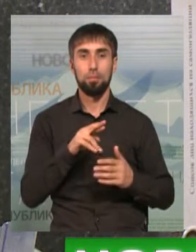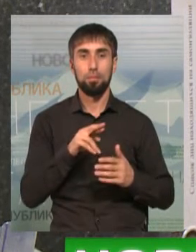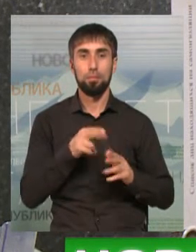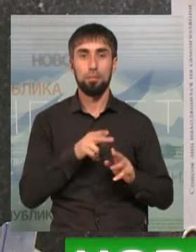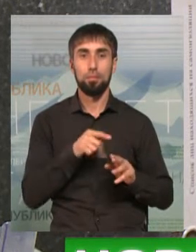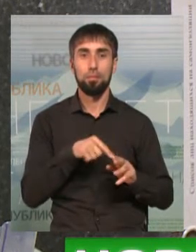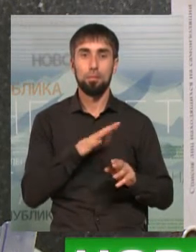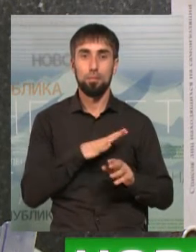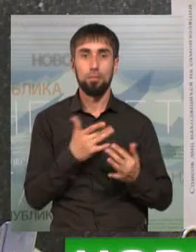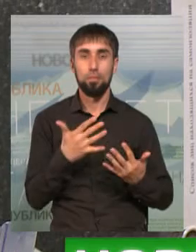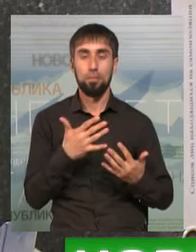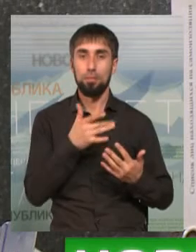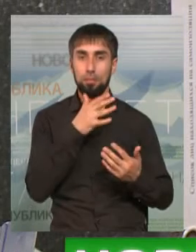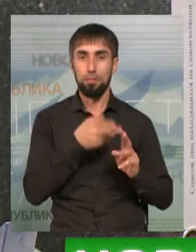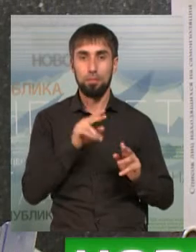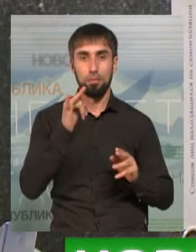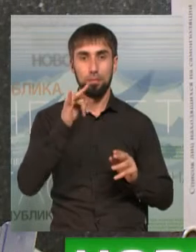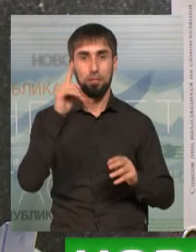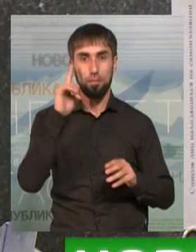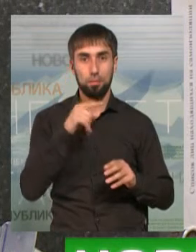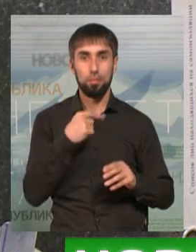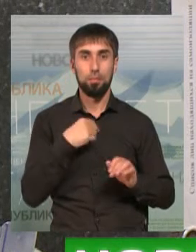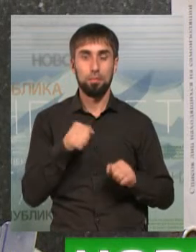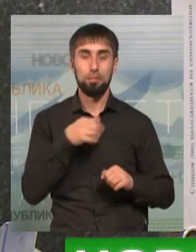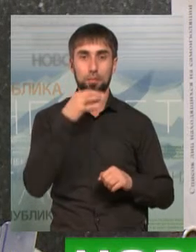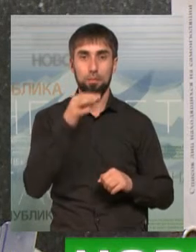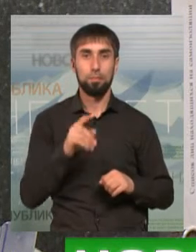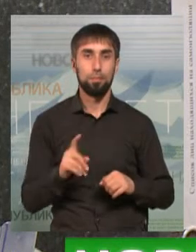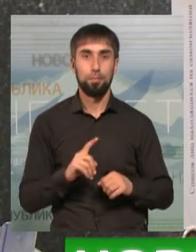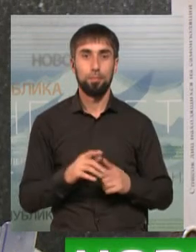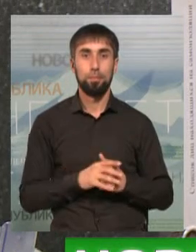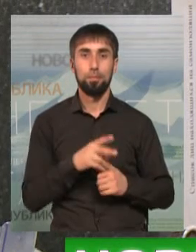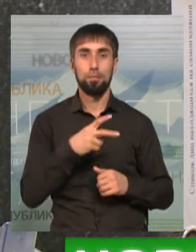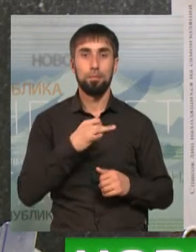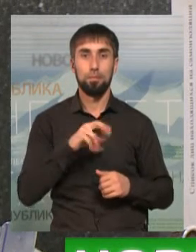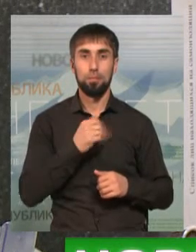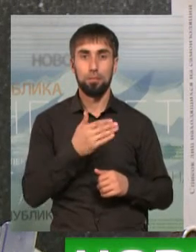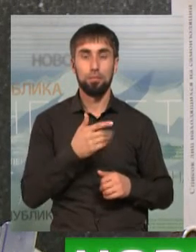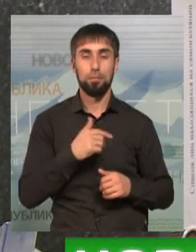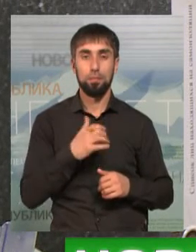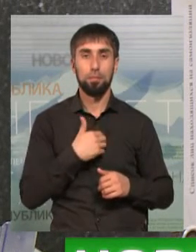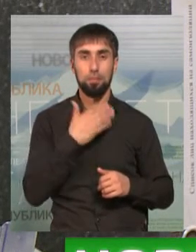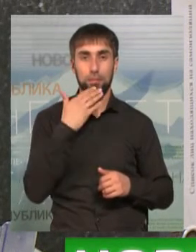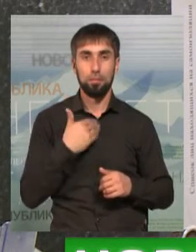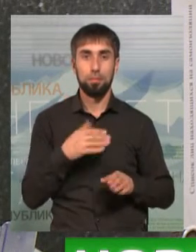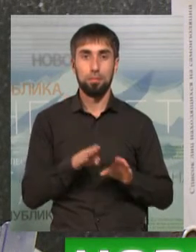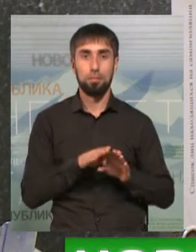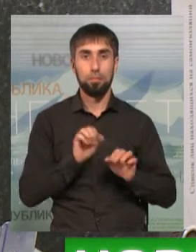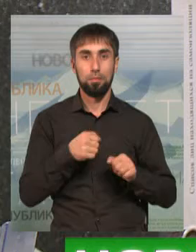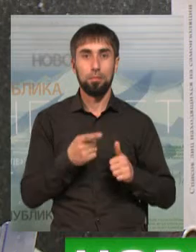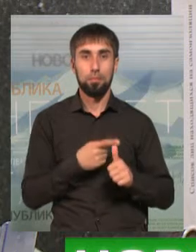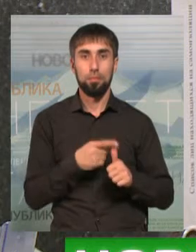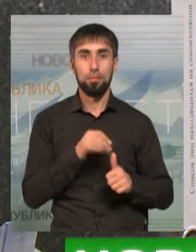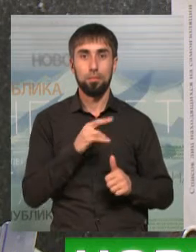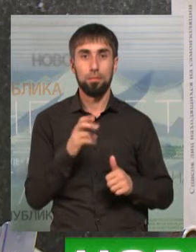разрешения которых нам требуются определенные навыки. Вот я могу сказать, что Лейла, я ее с любовью и теплотой так могу называть,